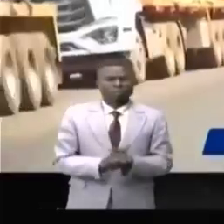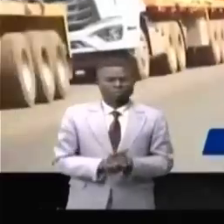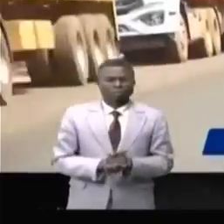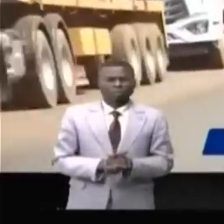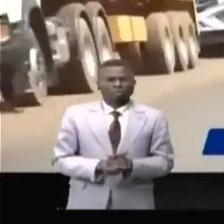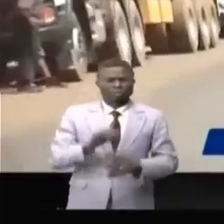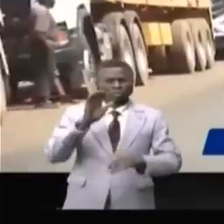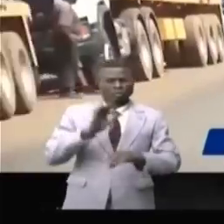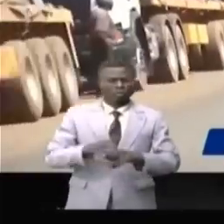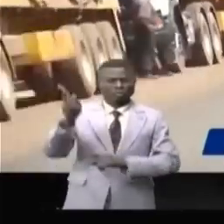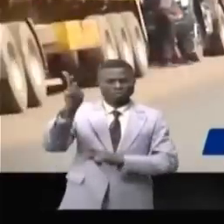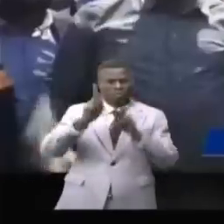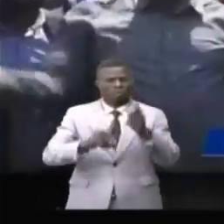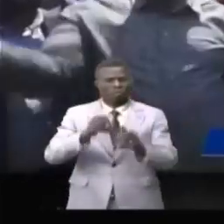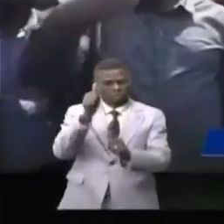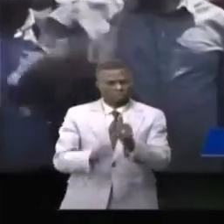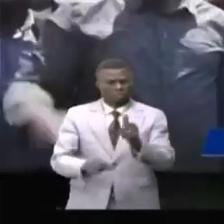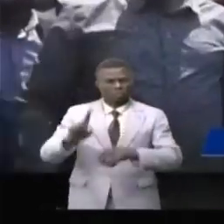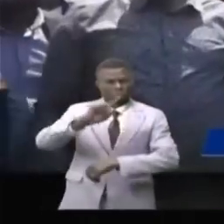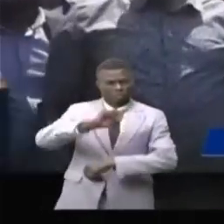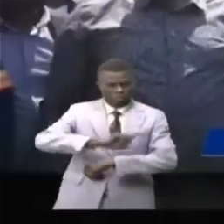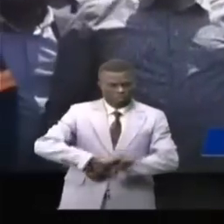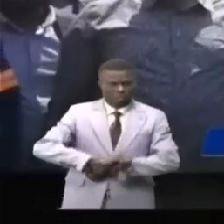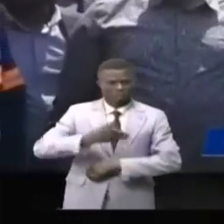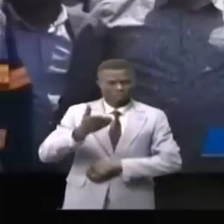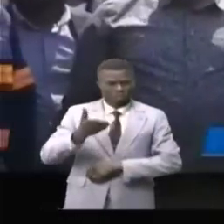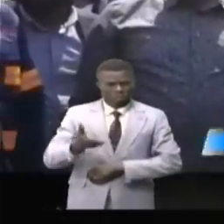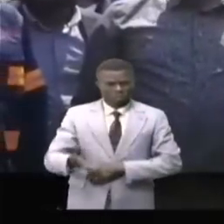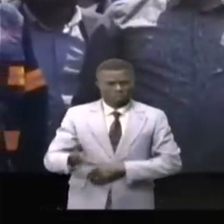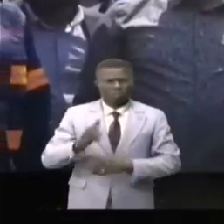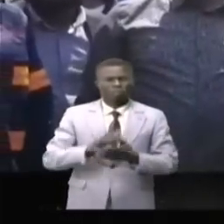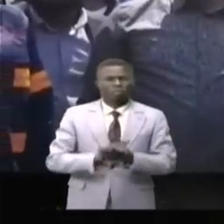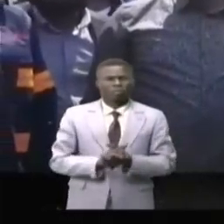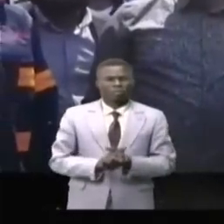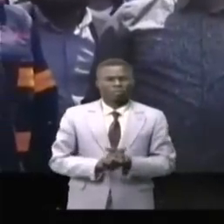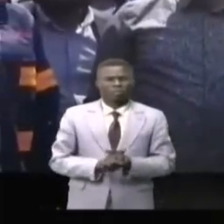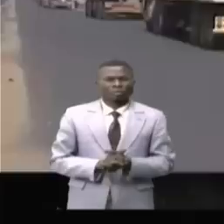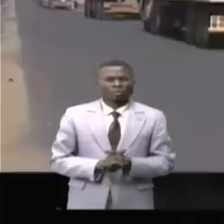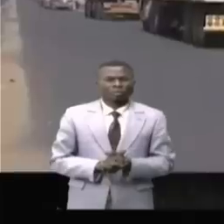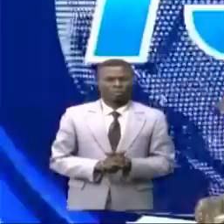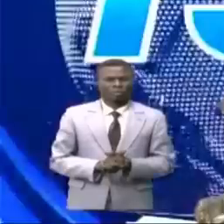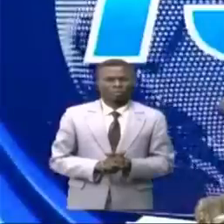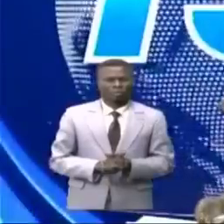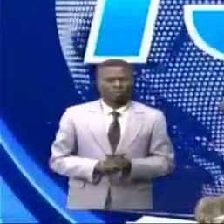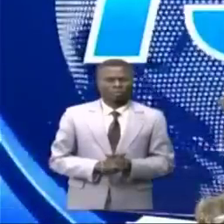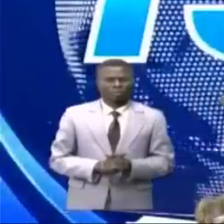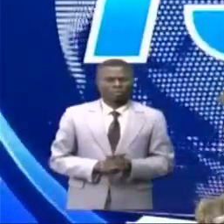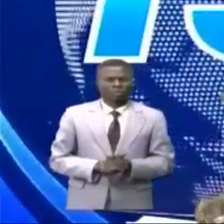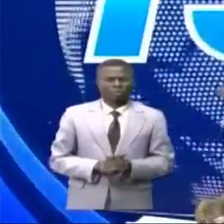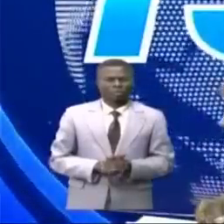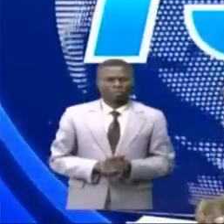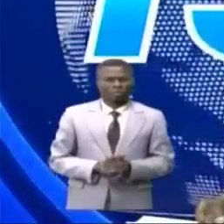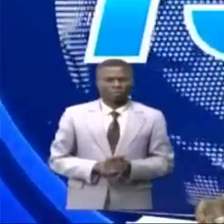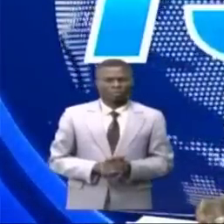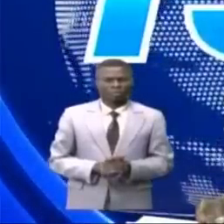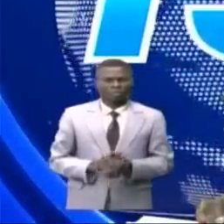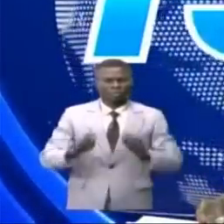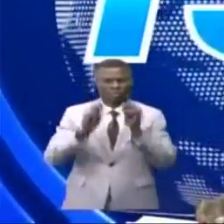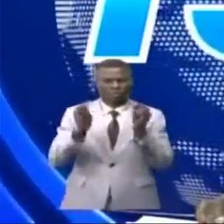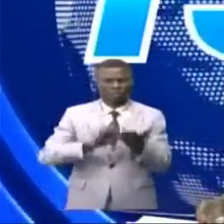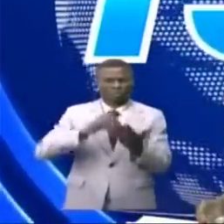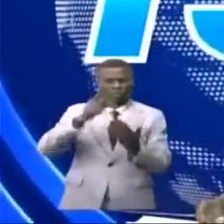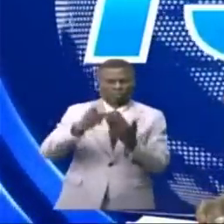touchent la population au quotidien, selon les instructions du chef de l'État, Félix-Antoine Tshisekedi Tshilombo. La coordination du